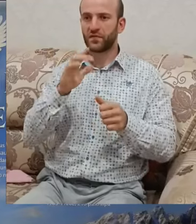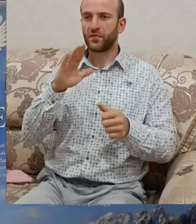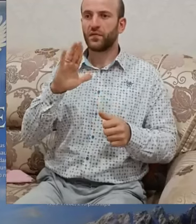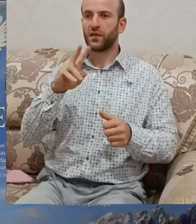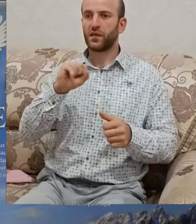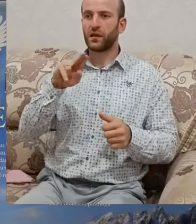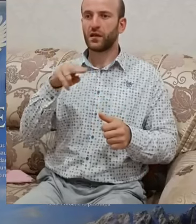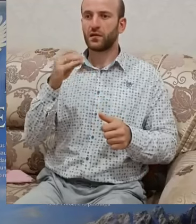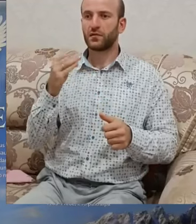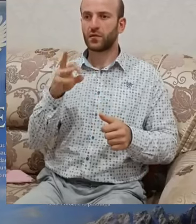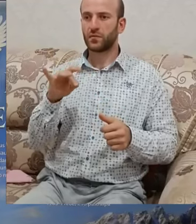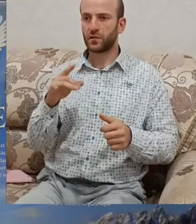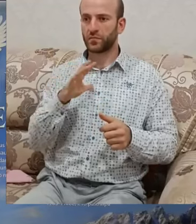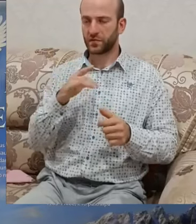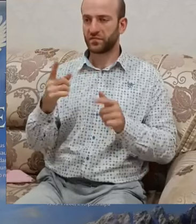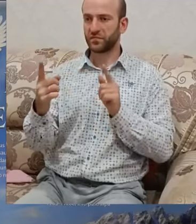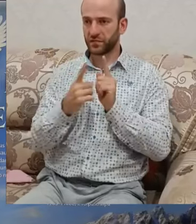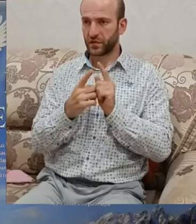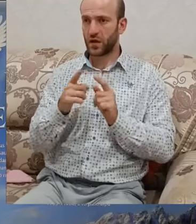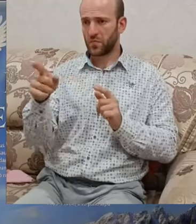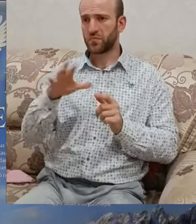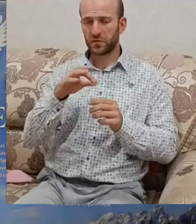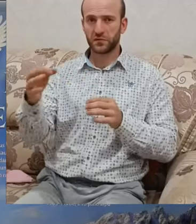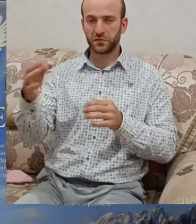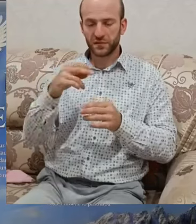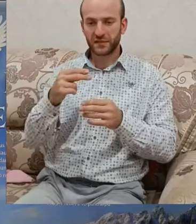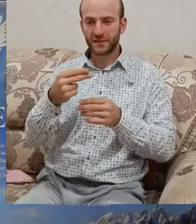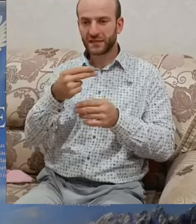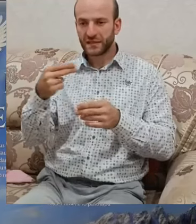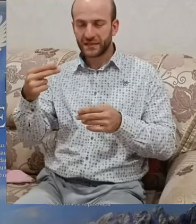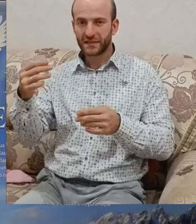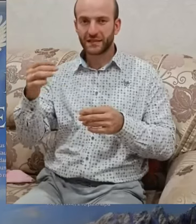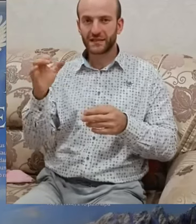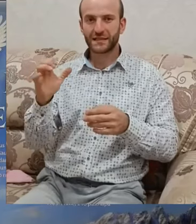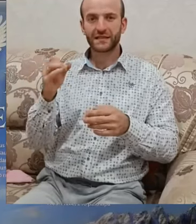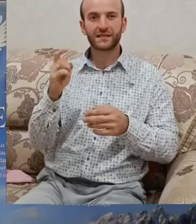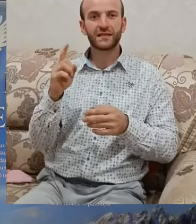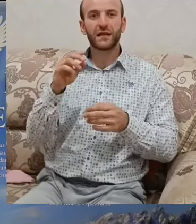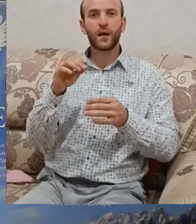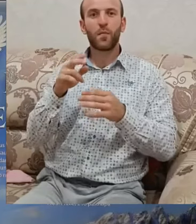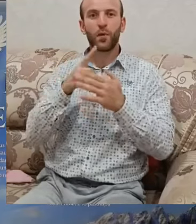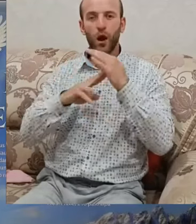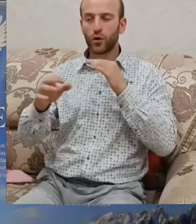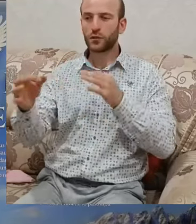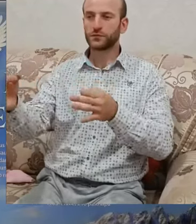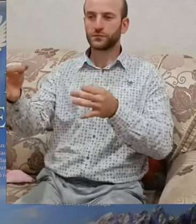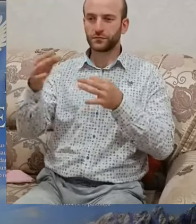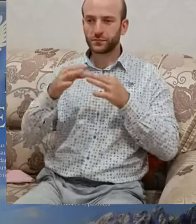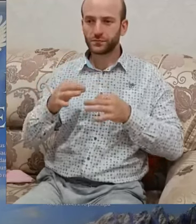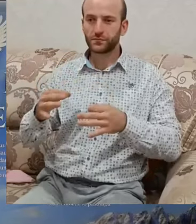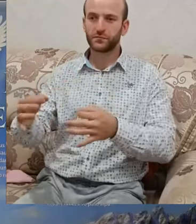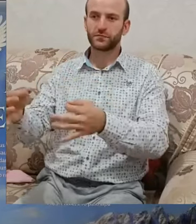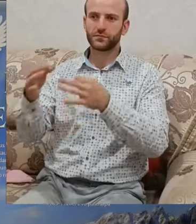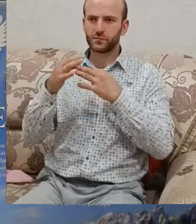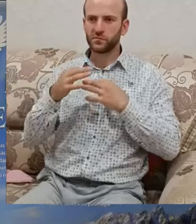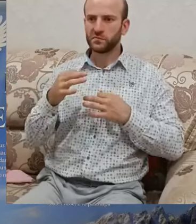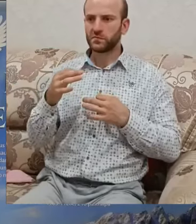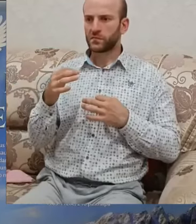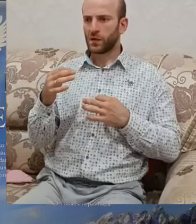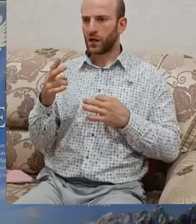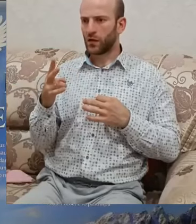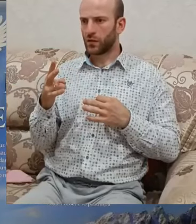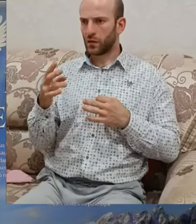žinia. Он цитировал послание. Bet jis citavo žinia kitaip, negu aš ją buvau klausęs ir skaitęs. Но он цитировал послание по-другому, нежели как я